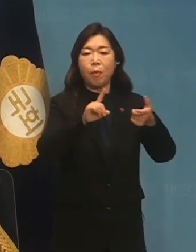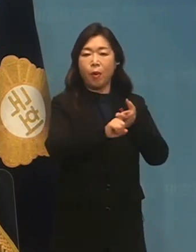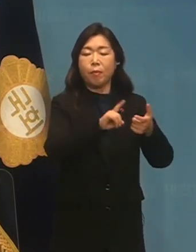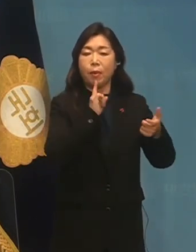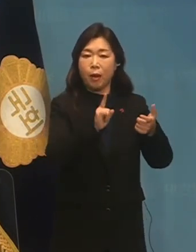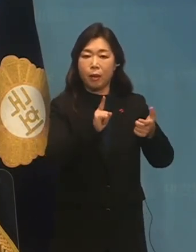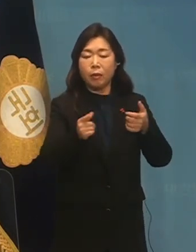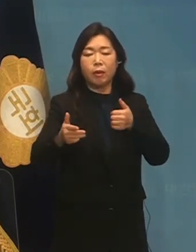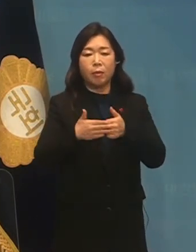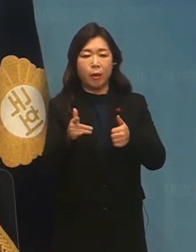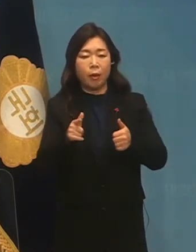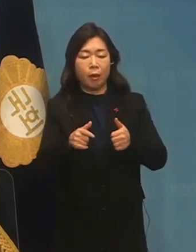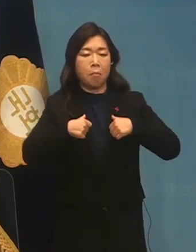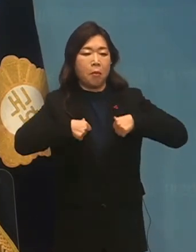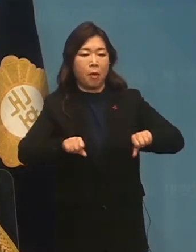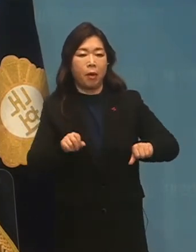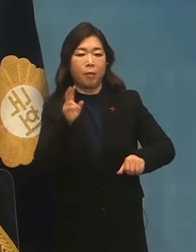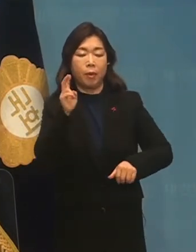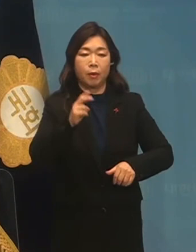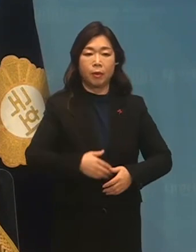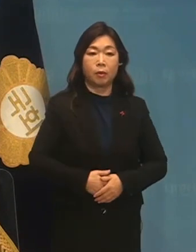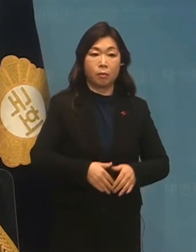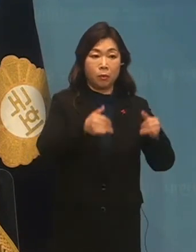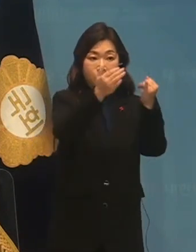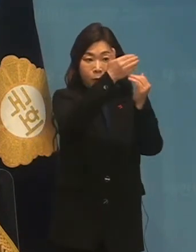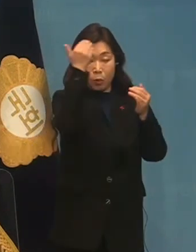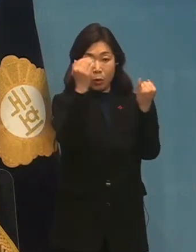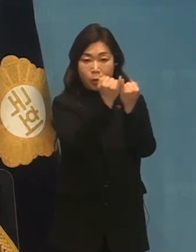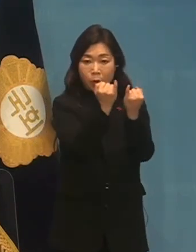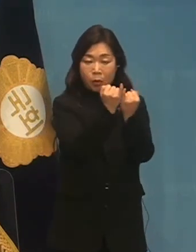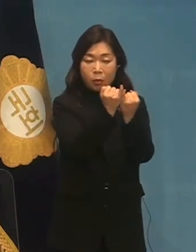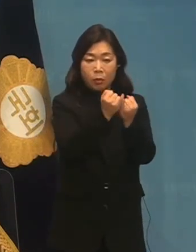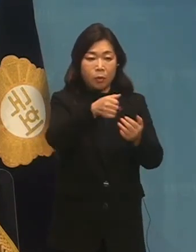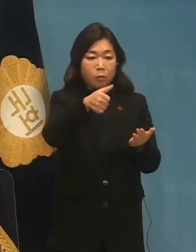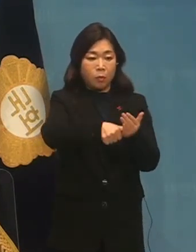여성은 유권자로서 존재감을 부정당하고 있습니다.